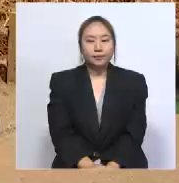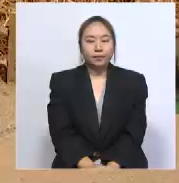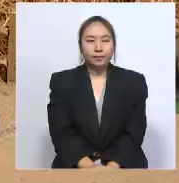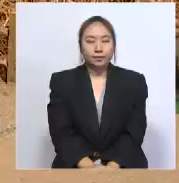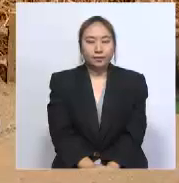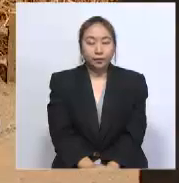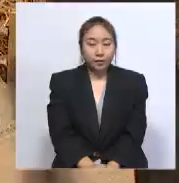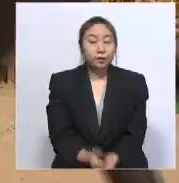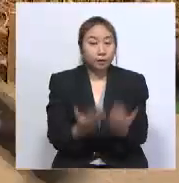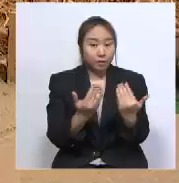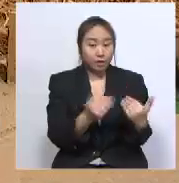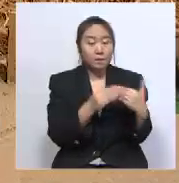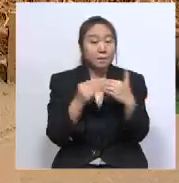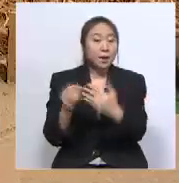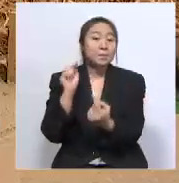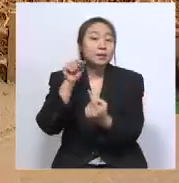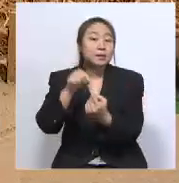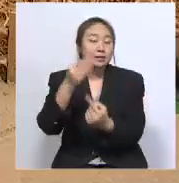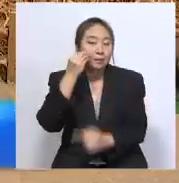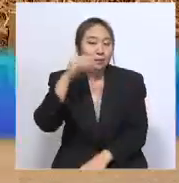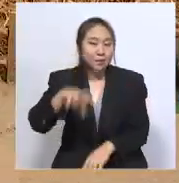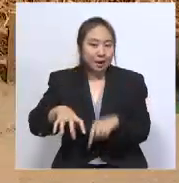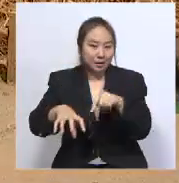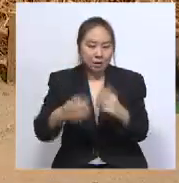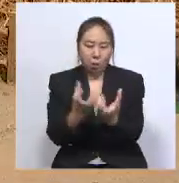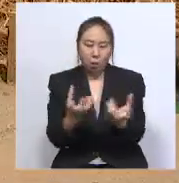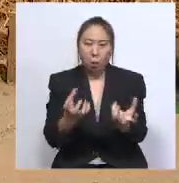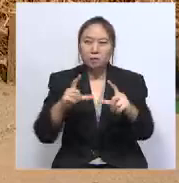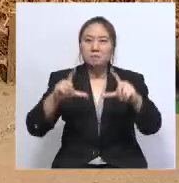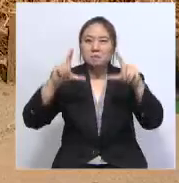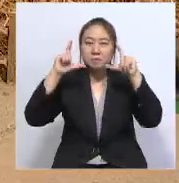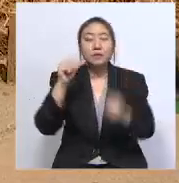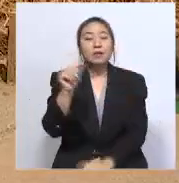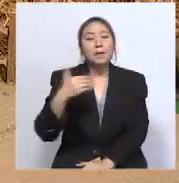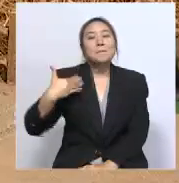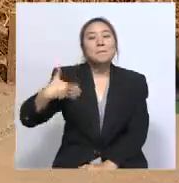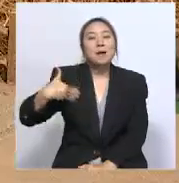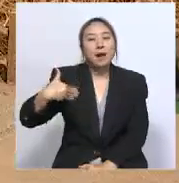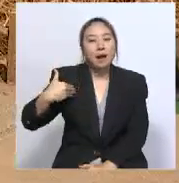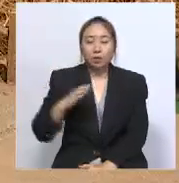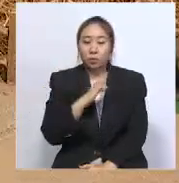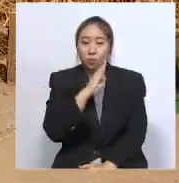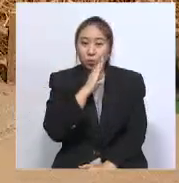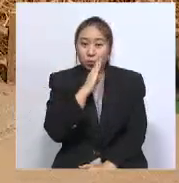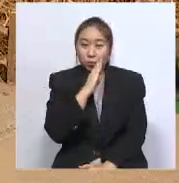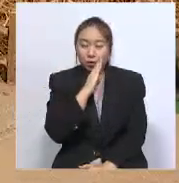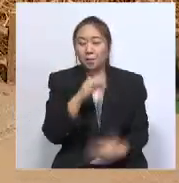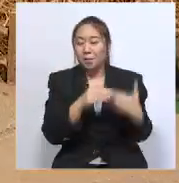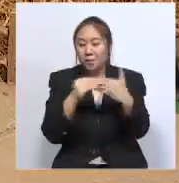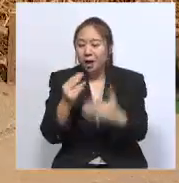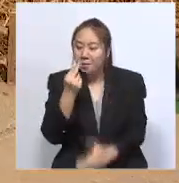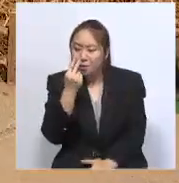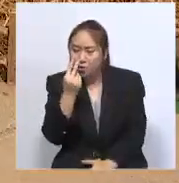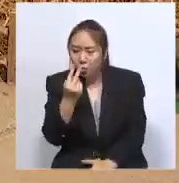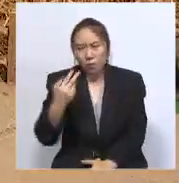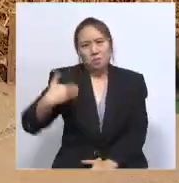แน่นอนนะคะพอพามาถึงที่บ้านท่าสว่างแห่งนี้แล้วของดีขึ้นชื่อก็คือเรื่องของผ้าไหมถ้าพามาแล้วไม่พาไปดูว่าคุณสมบัติ